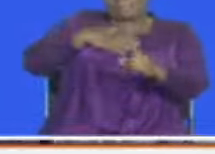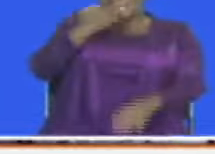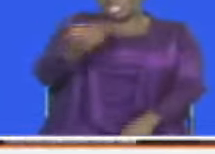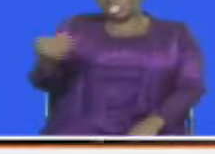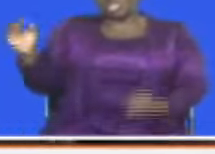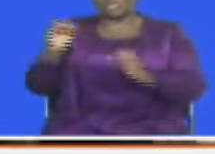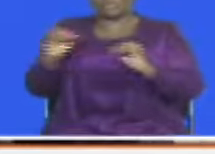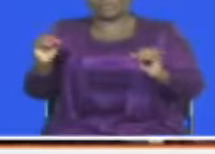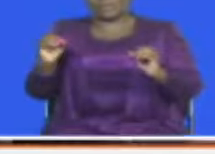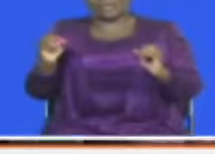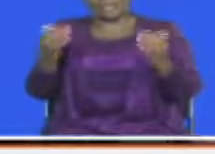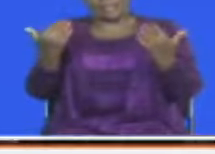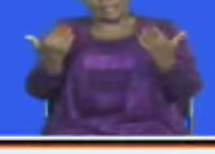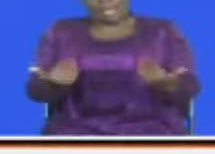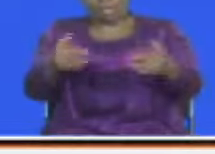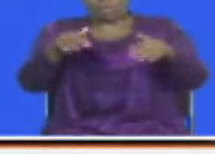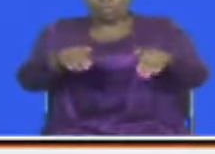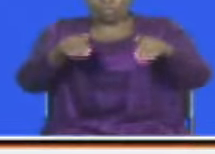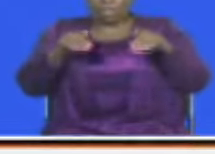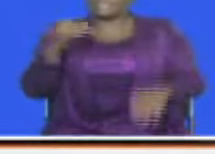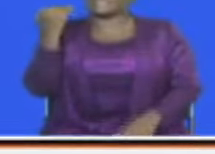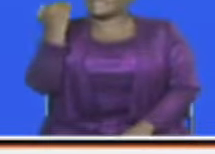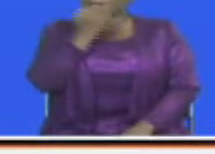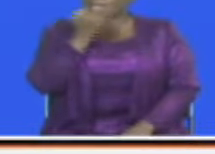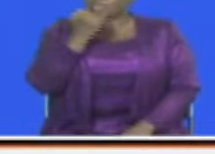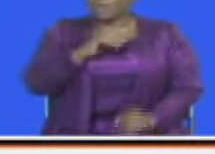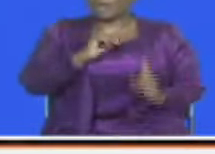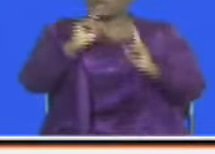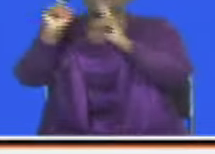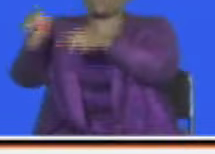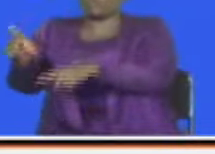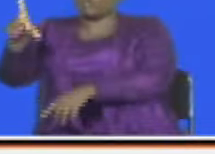children. Bado inasubiriwa iwapo Gachagua